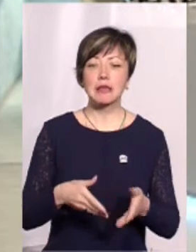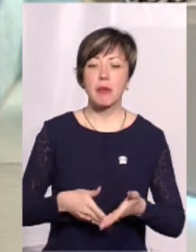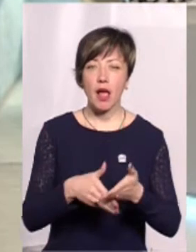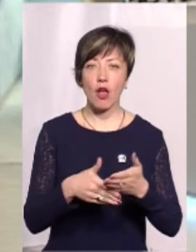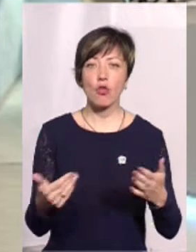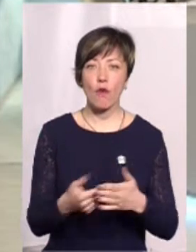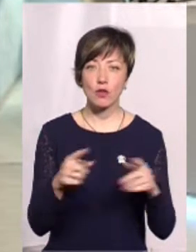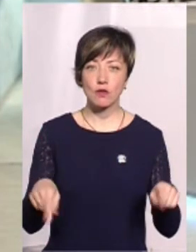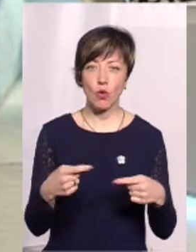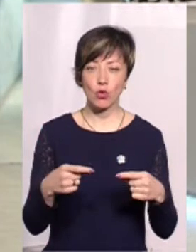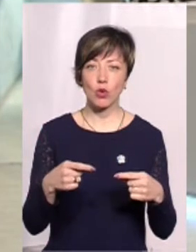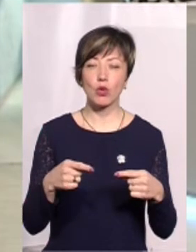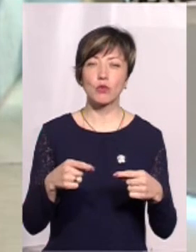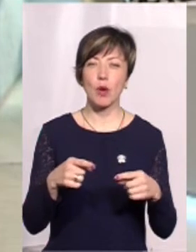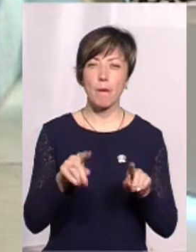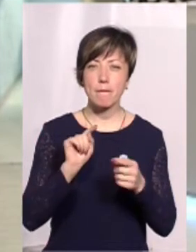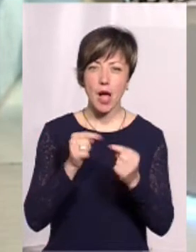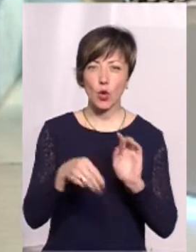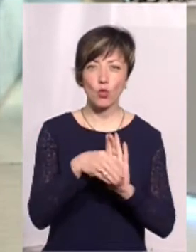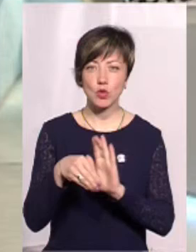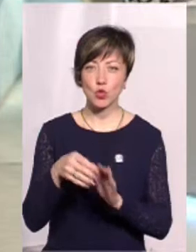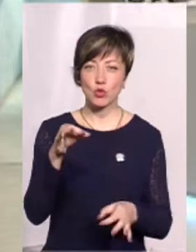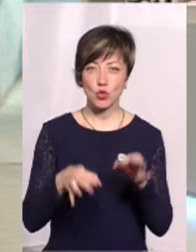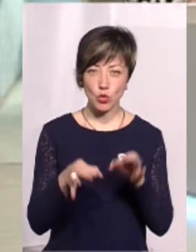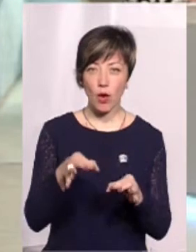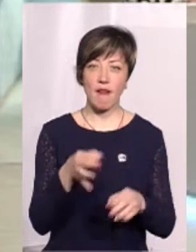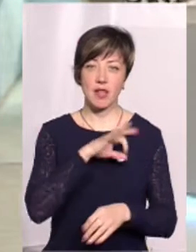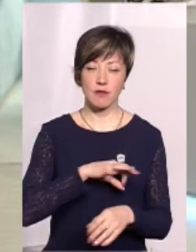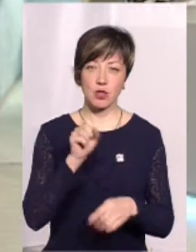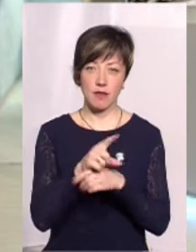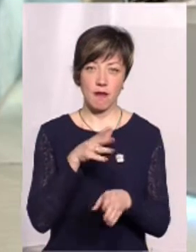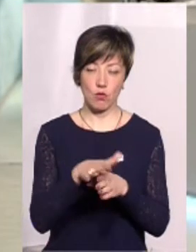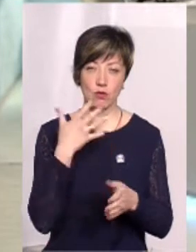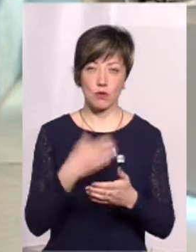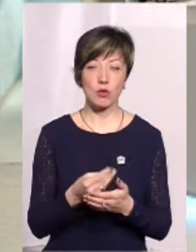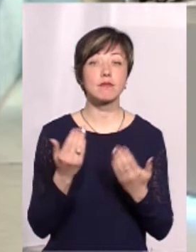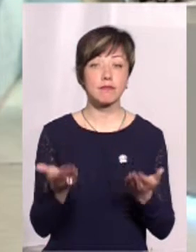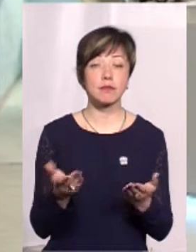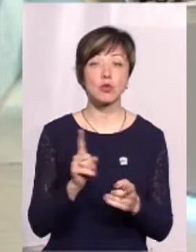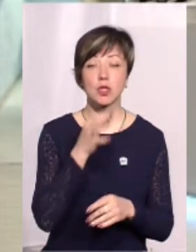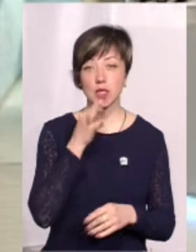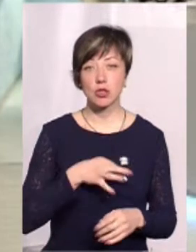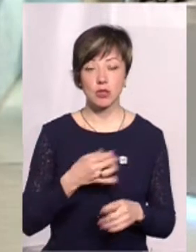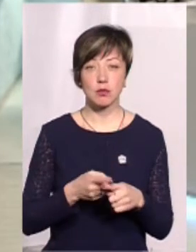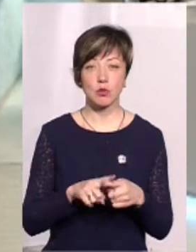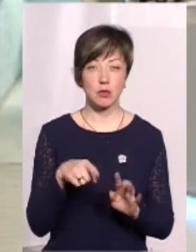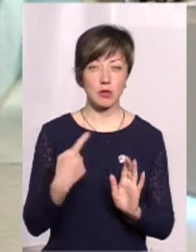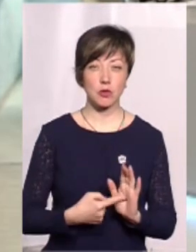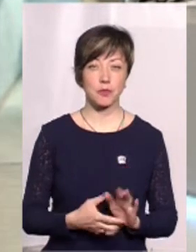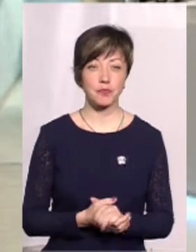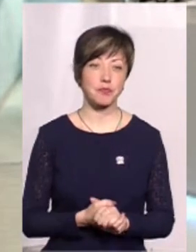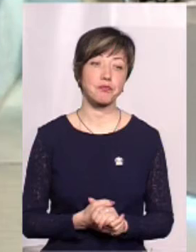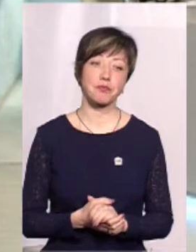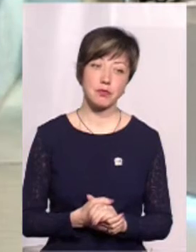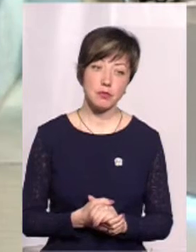антикорупційним органам та Вищому антикорупційному суду ефективно виконувати свої завдання. Пане Миколо, що скажете? Ну,